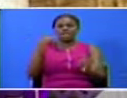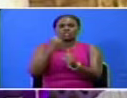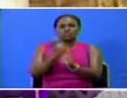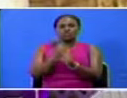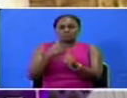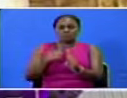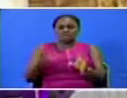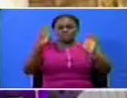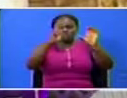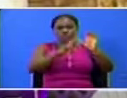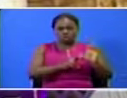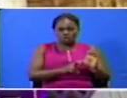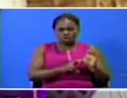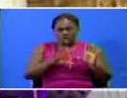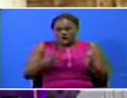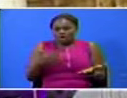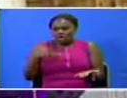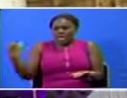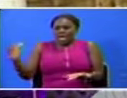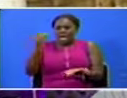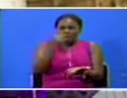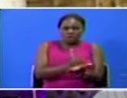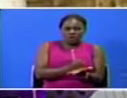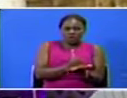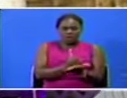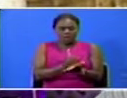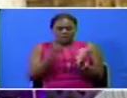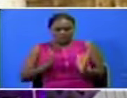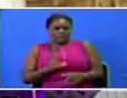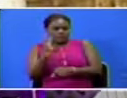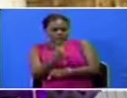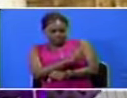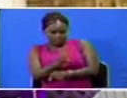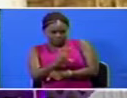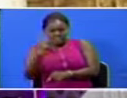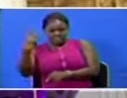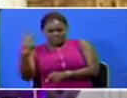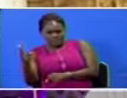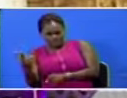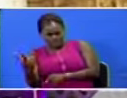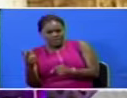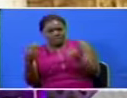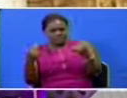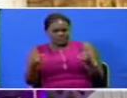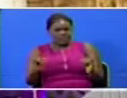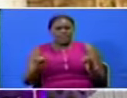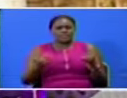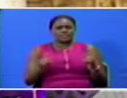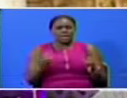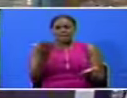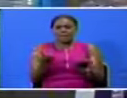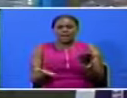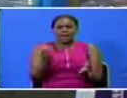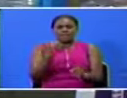nichunge. Kama ni kuajiri mzimamizi, atachunga. Ili tujaribu kubalansi hii